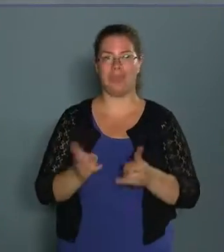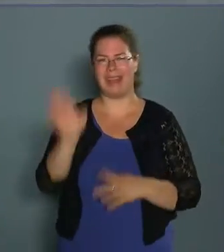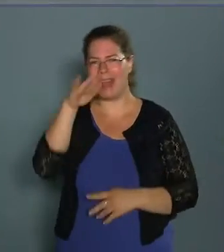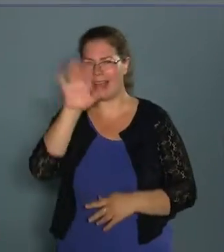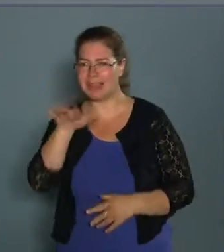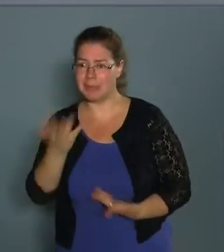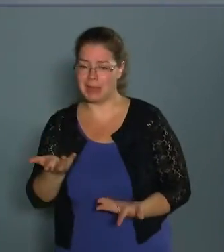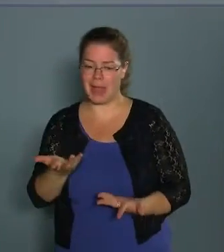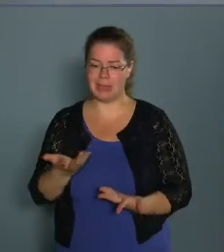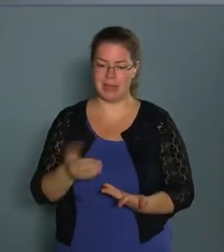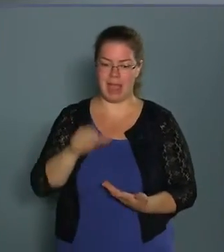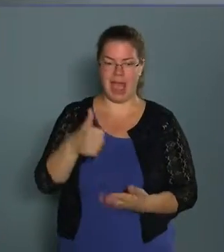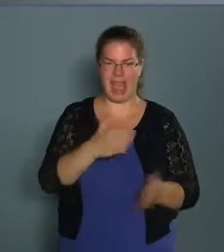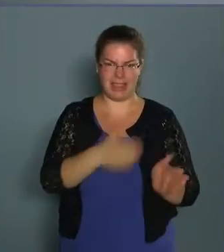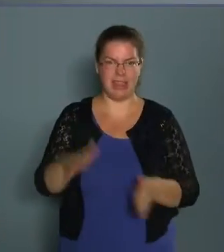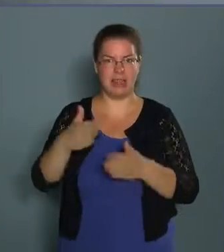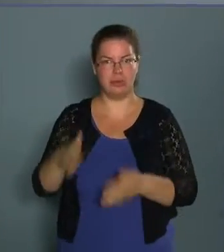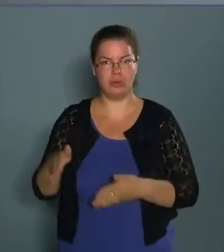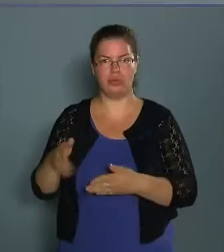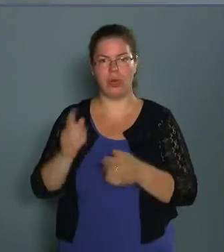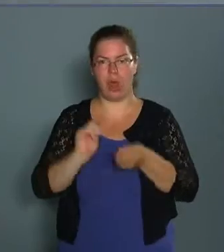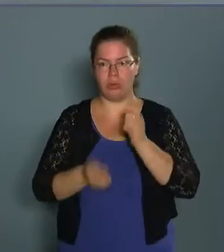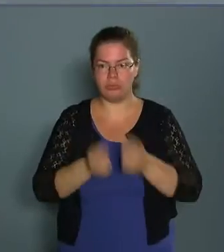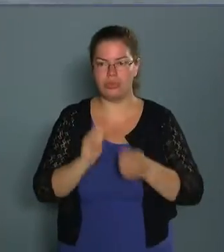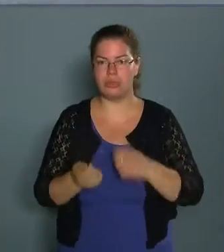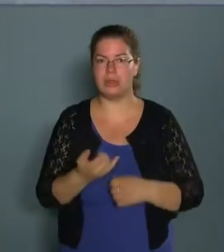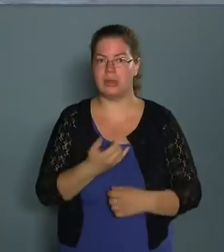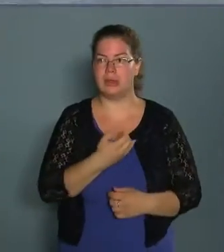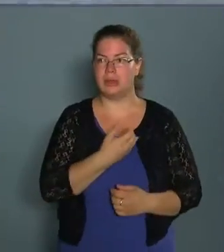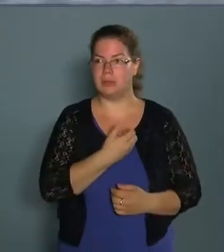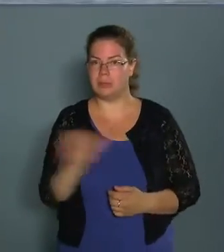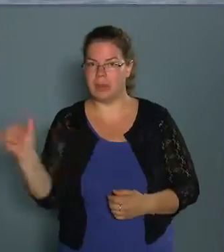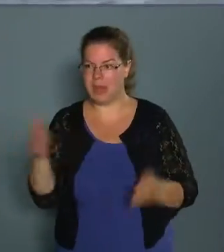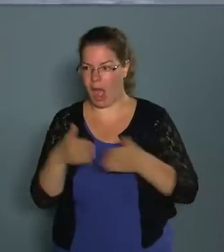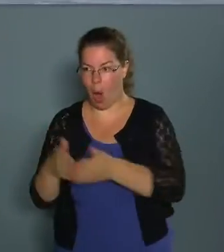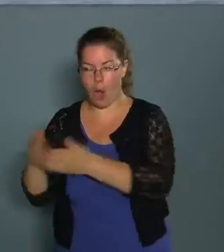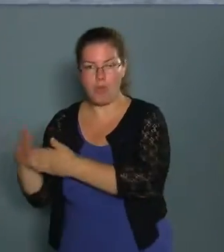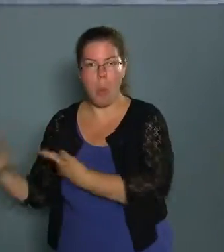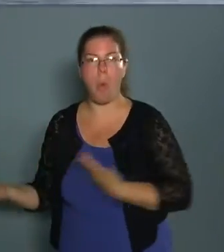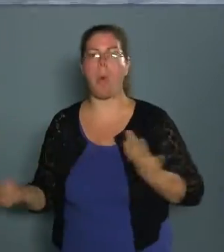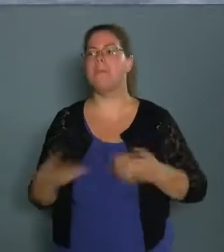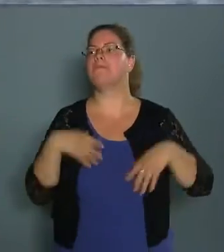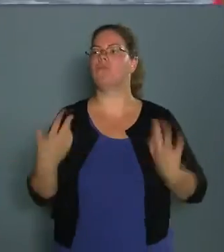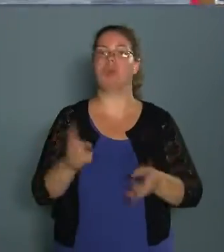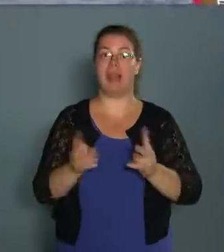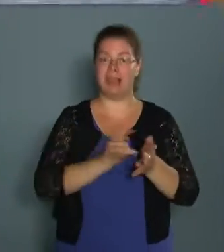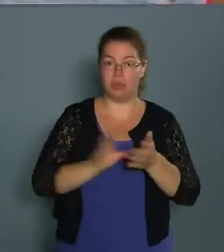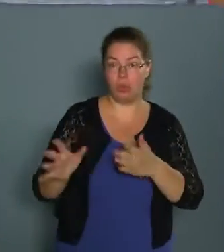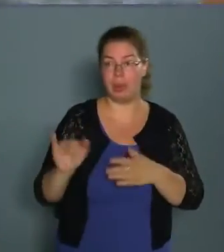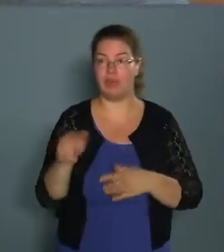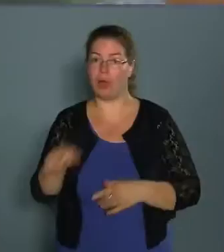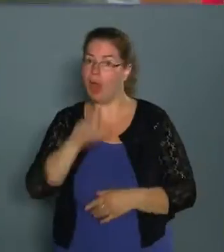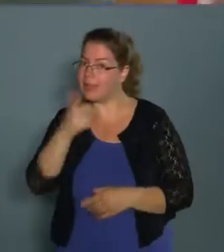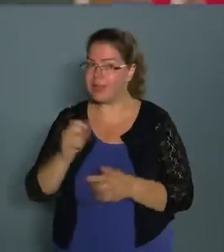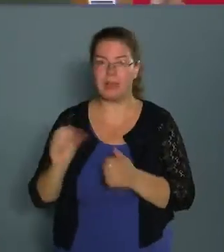kell ezt elképzelni? Ugye egy ritmusra üti mindegyik hajóban a dobosa az ütemet, vagy valaki gyorsabban, és